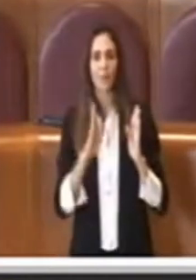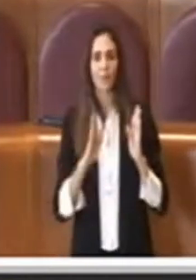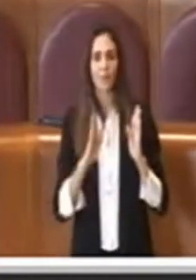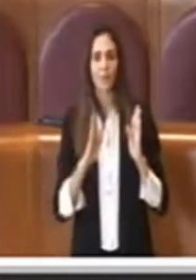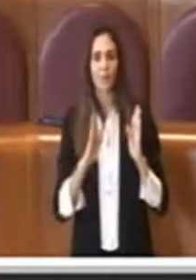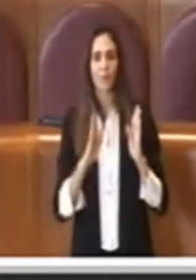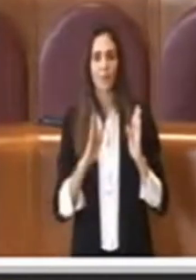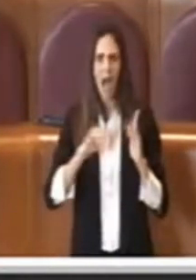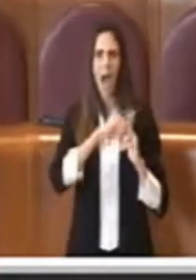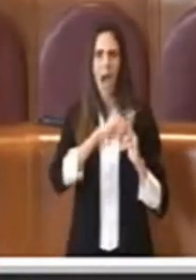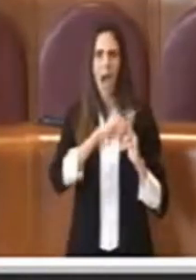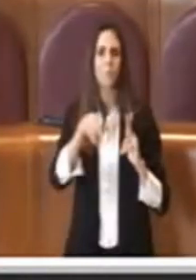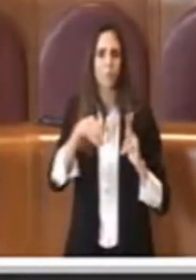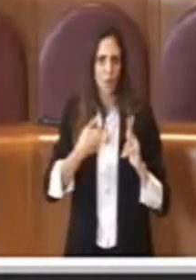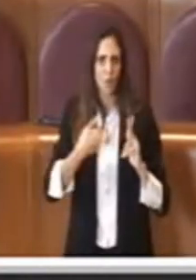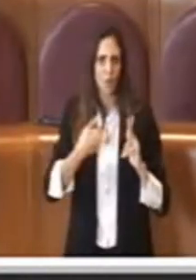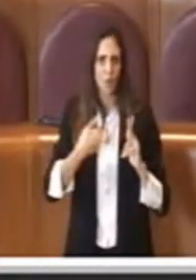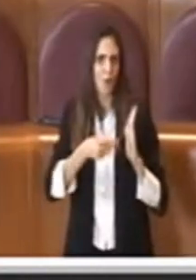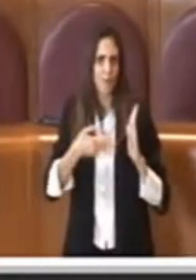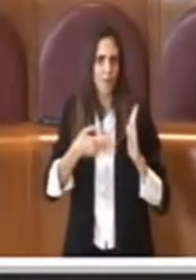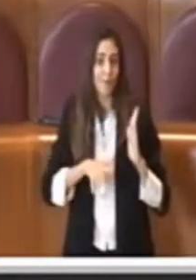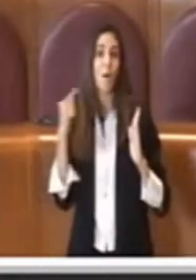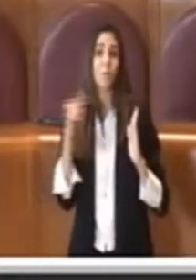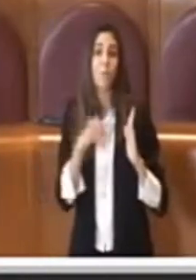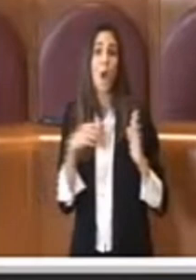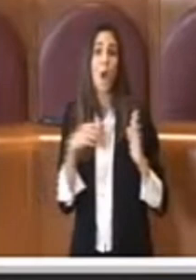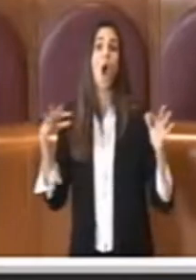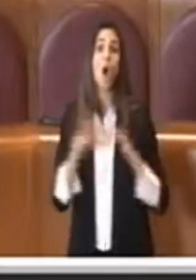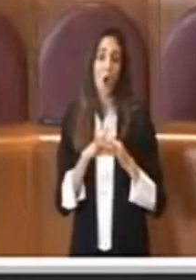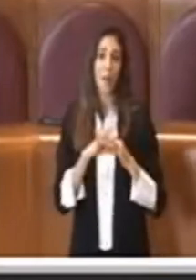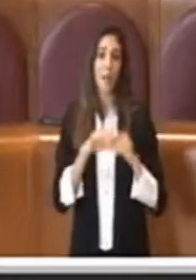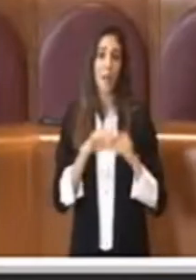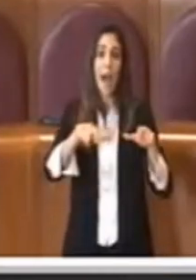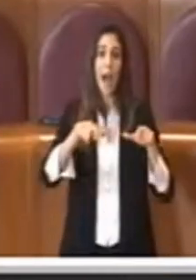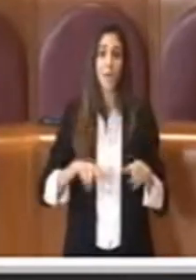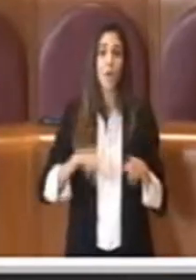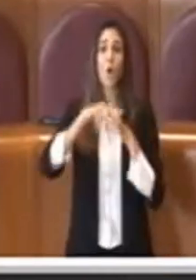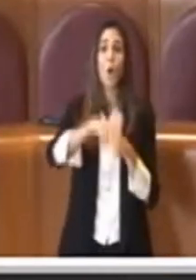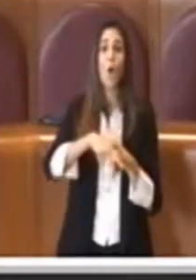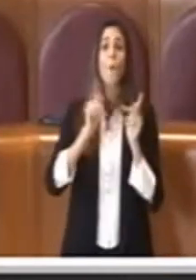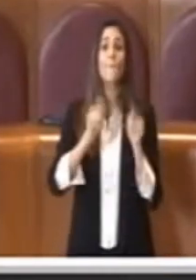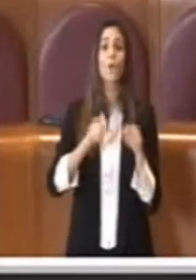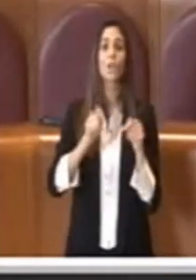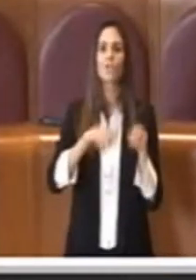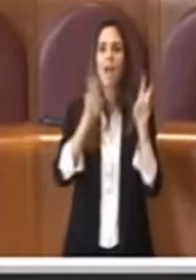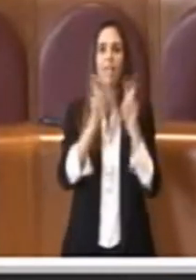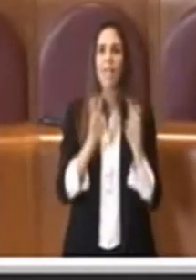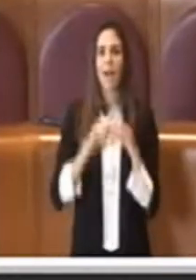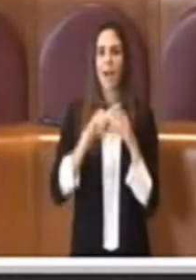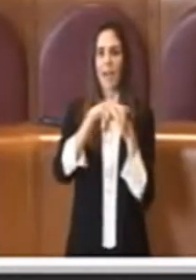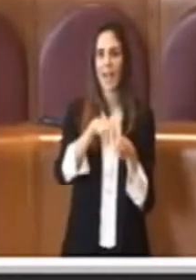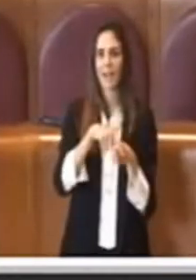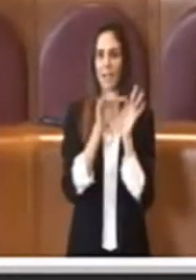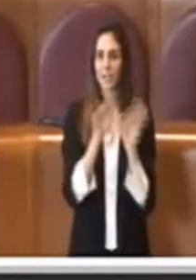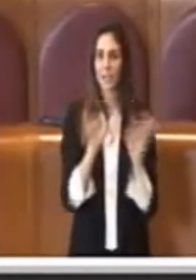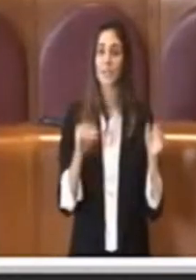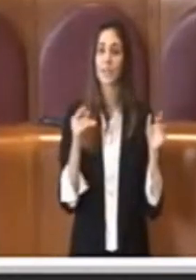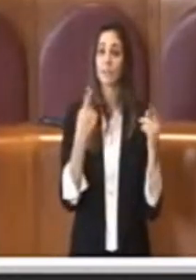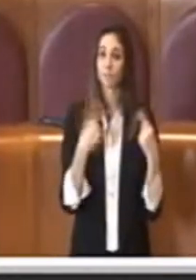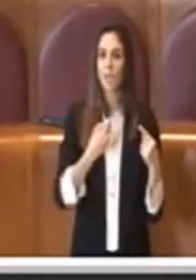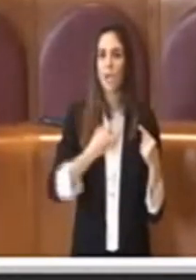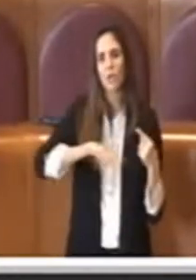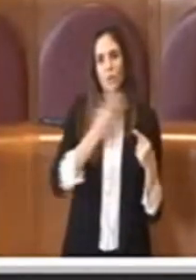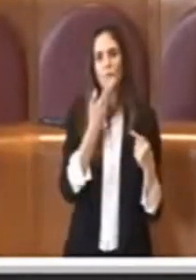anche da me che è proprio sulle botticelle elettriche ea quello ovviamente daremo il parere favorevole grazie